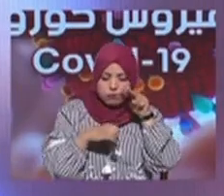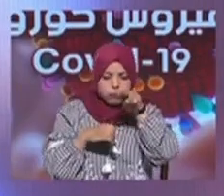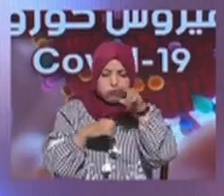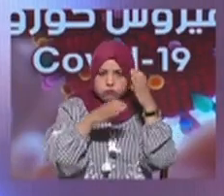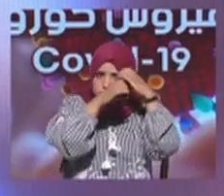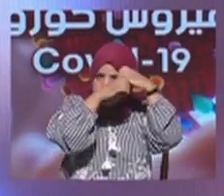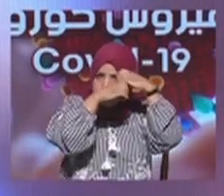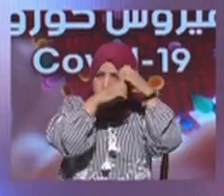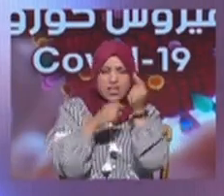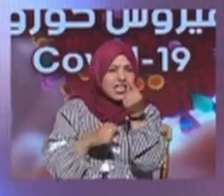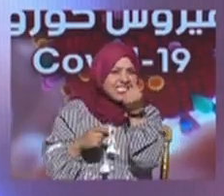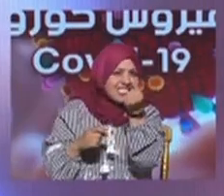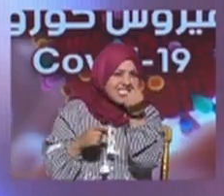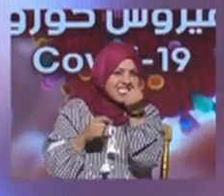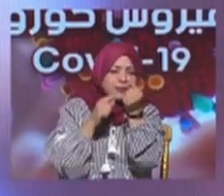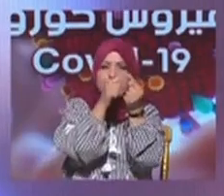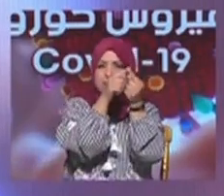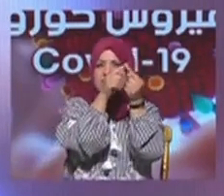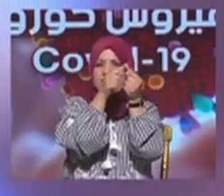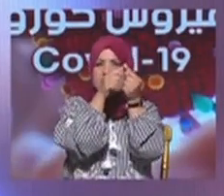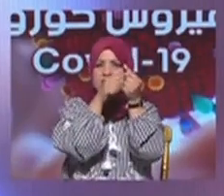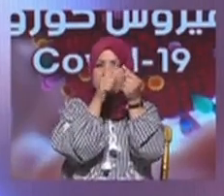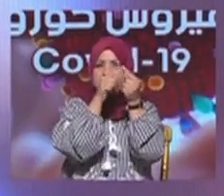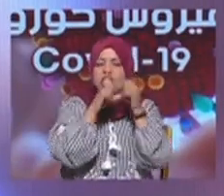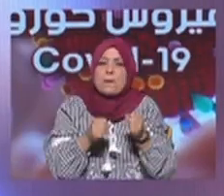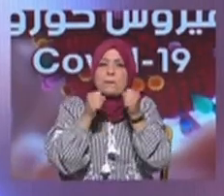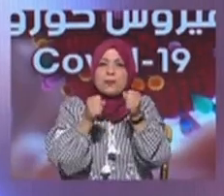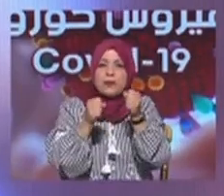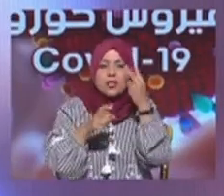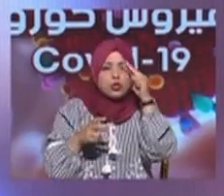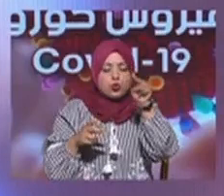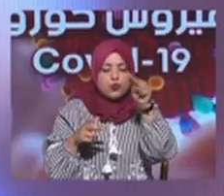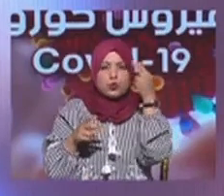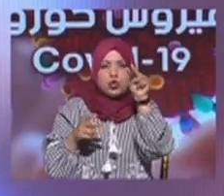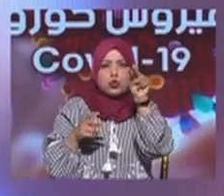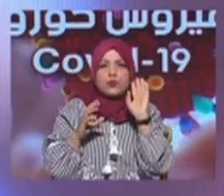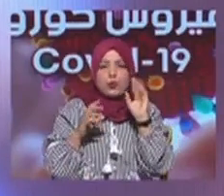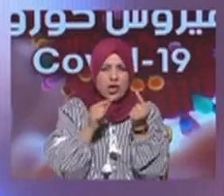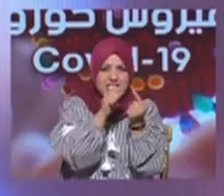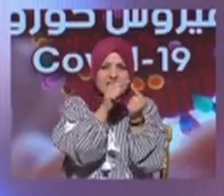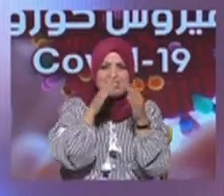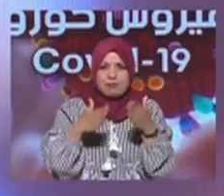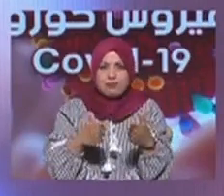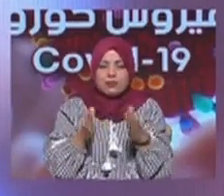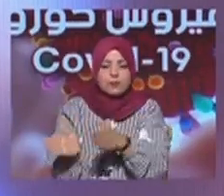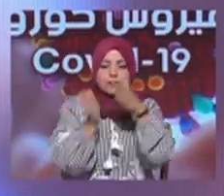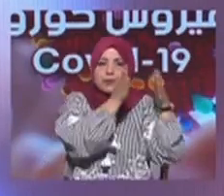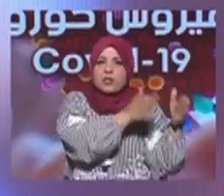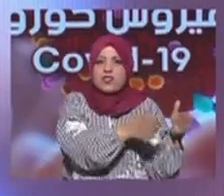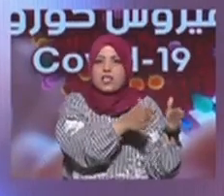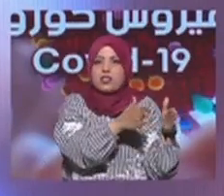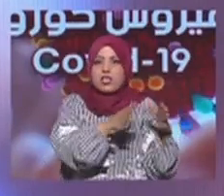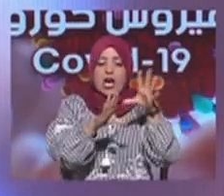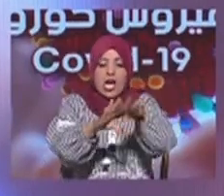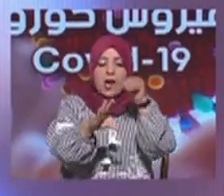باكتيري. الفيروس صغير ياسر ما نجموش نراوه دونك تصير امبليفيكاسيون هذه البي سي ار اون رياكسيون ان شين باش